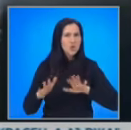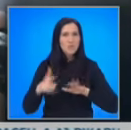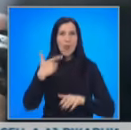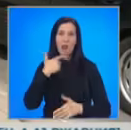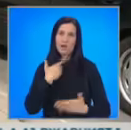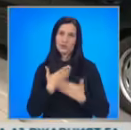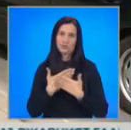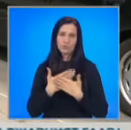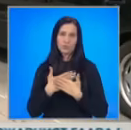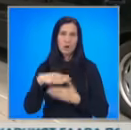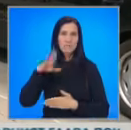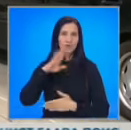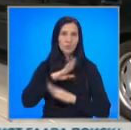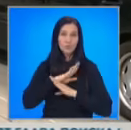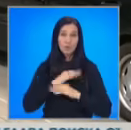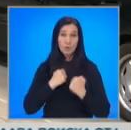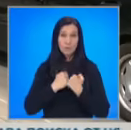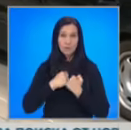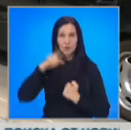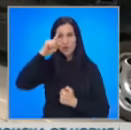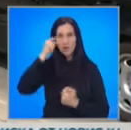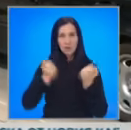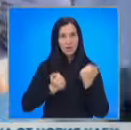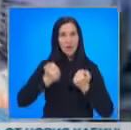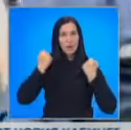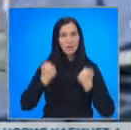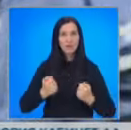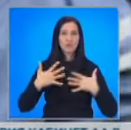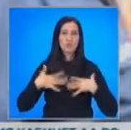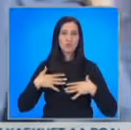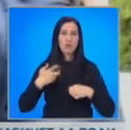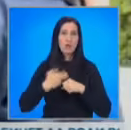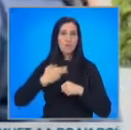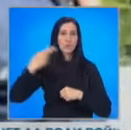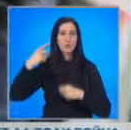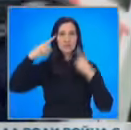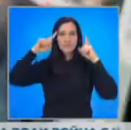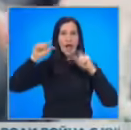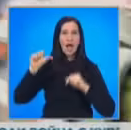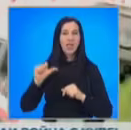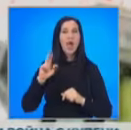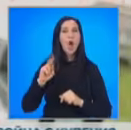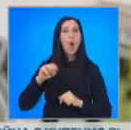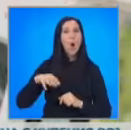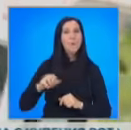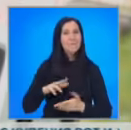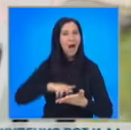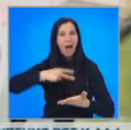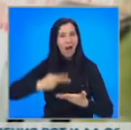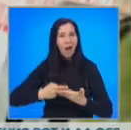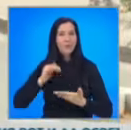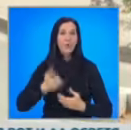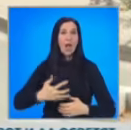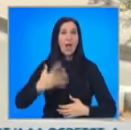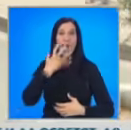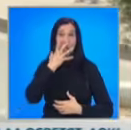лични отношения. Мъжът е починал на място, а жената е откарана в тежко състояние в болница Света Анна в кома. Тя е била интубирана още от